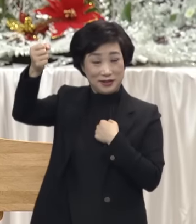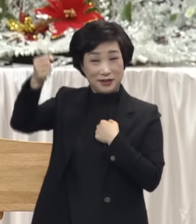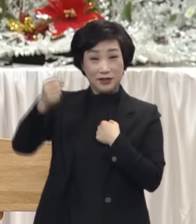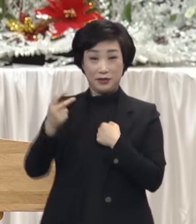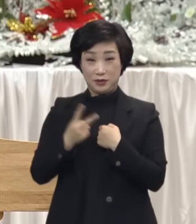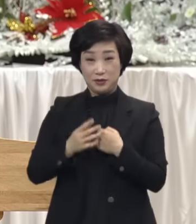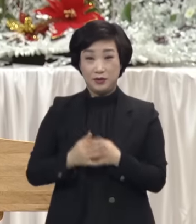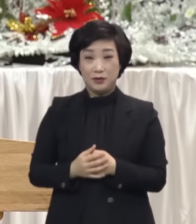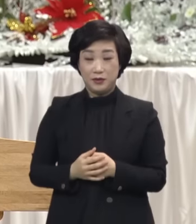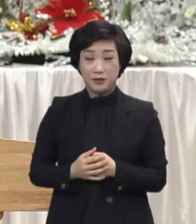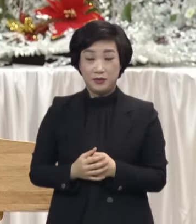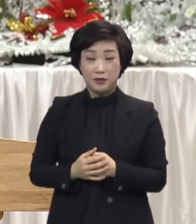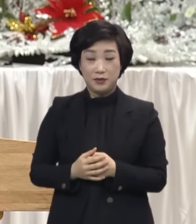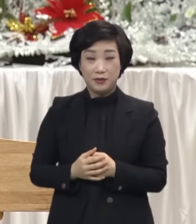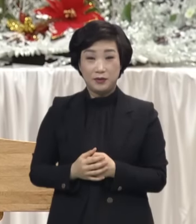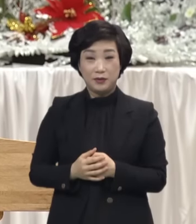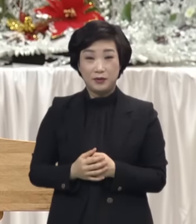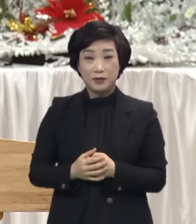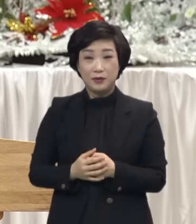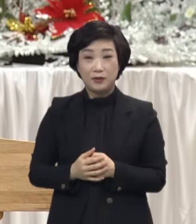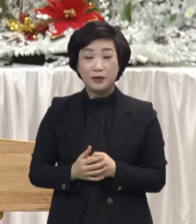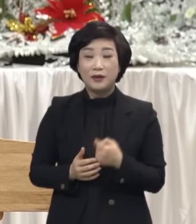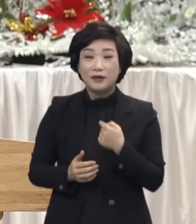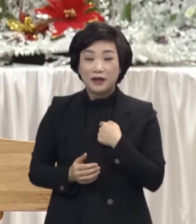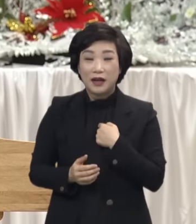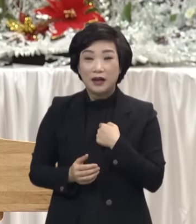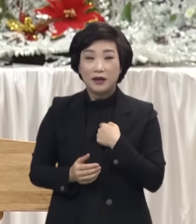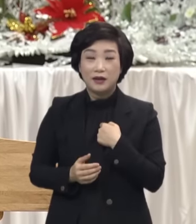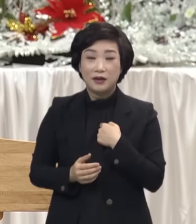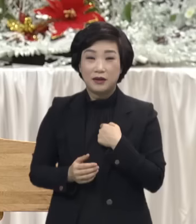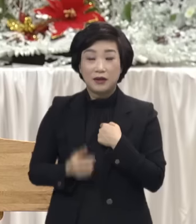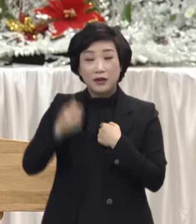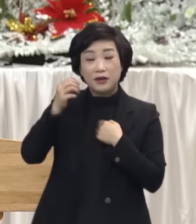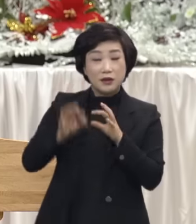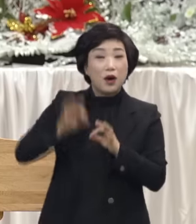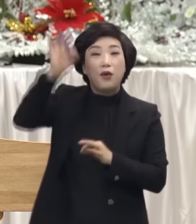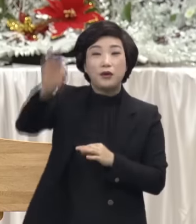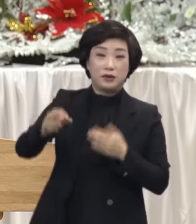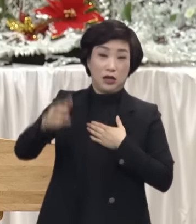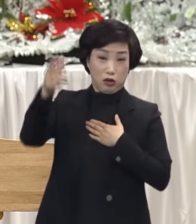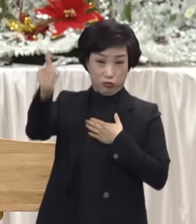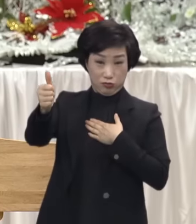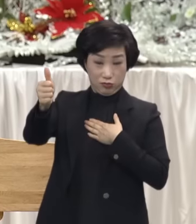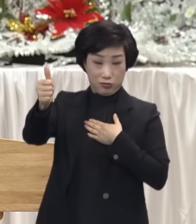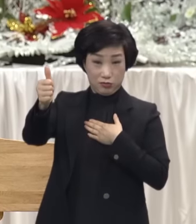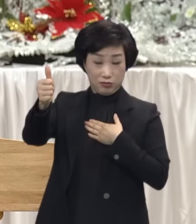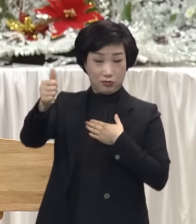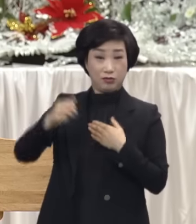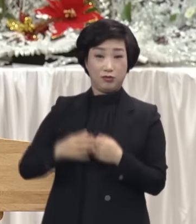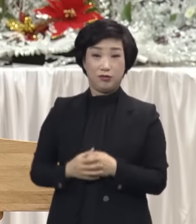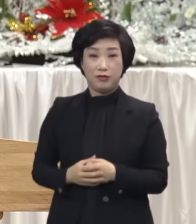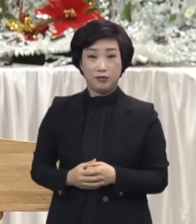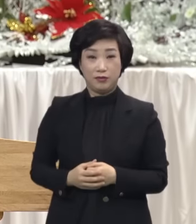그리고 그러기 때문에 나의 영원한 주인이요.